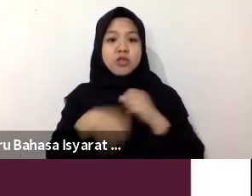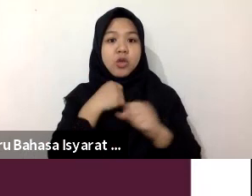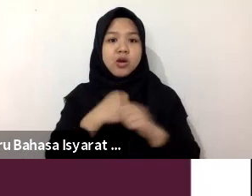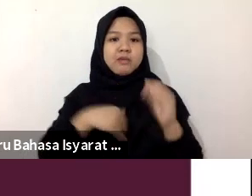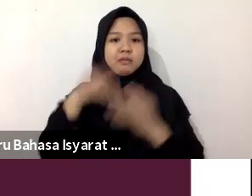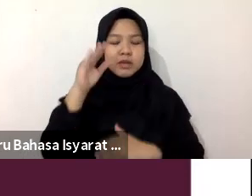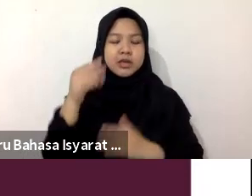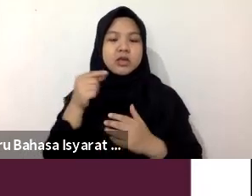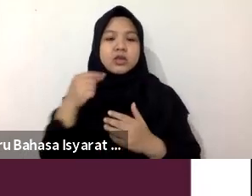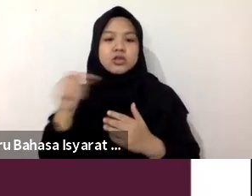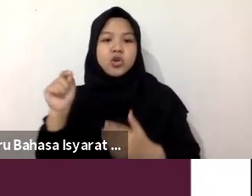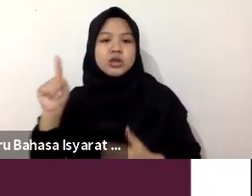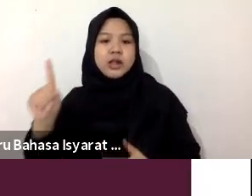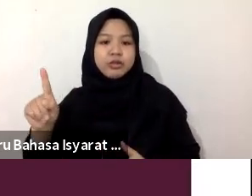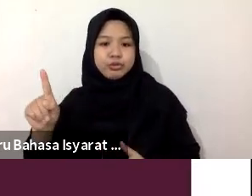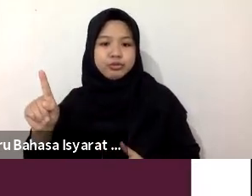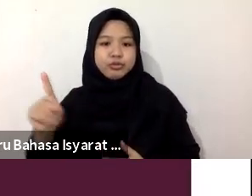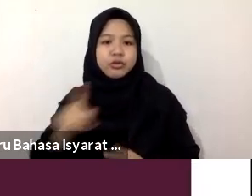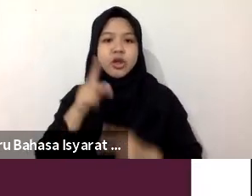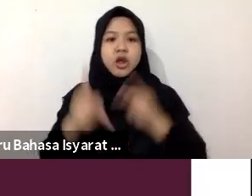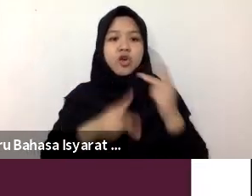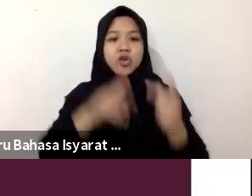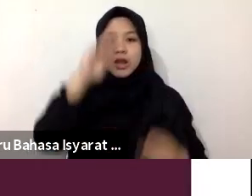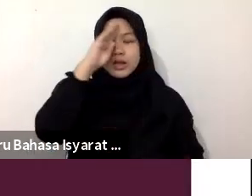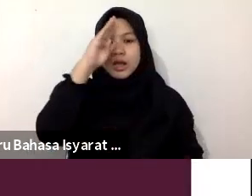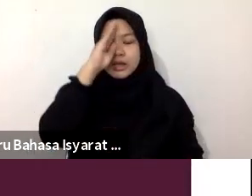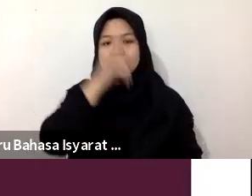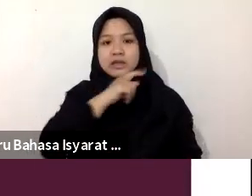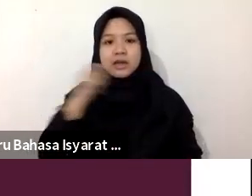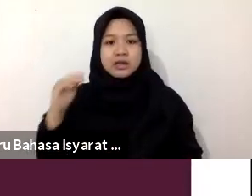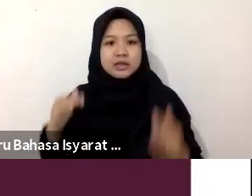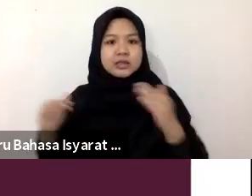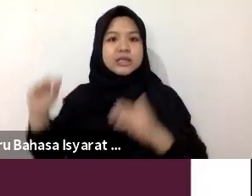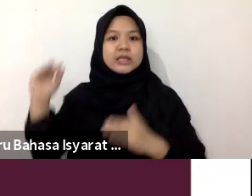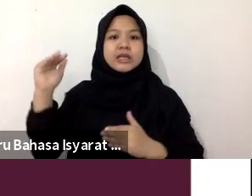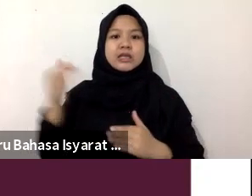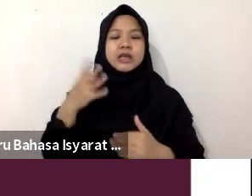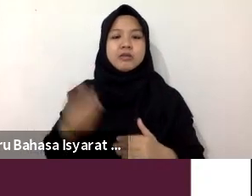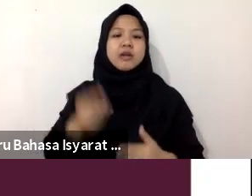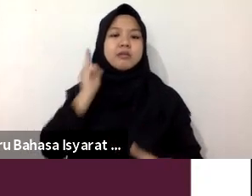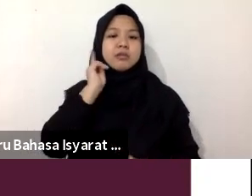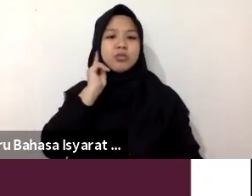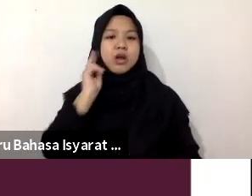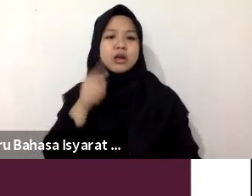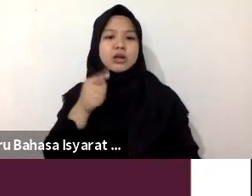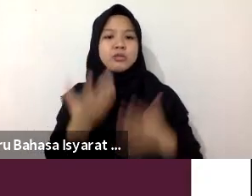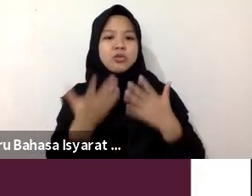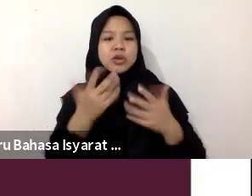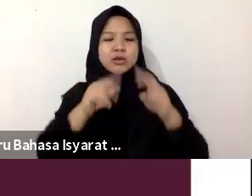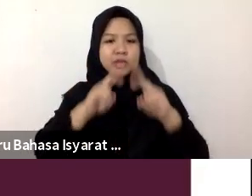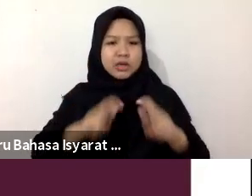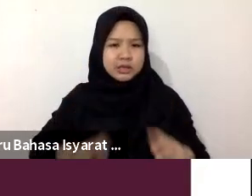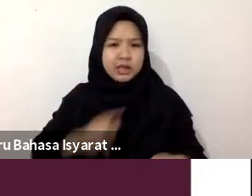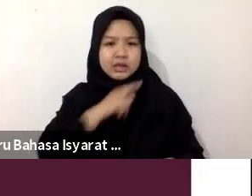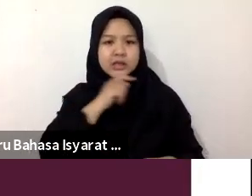mendapat skor 1. Kalau dia laki-laki, ternyata skornya lebih tinggi daripada perempuan. Ini mungkin berdasarkan penelitian, ternyata